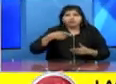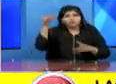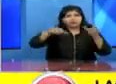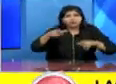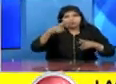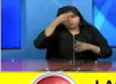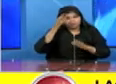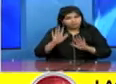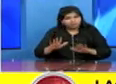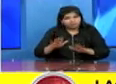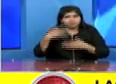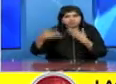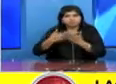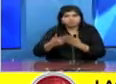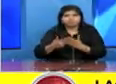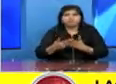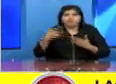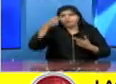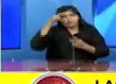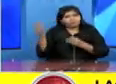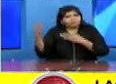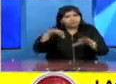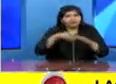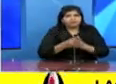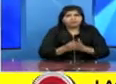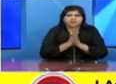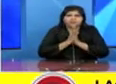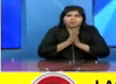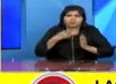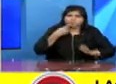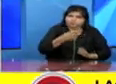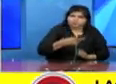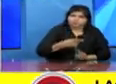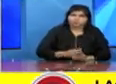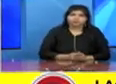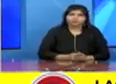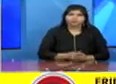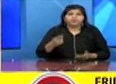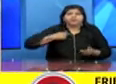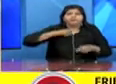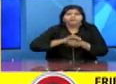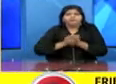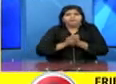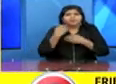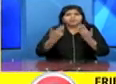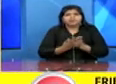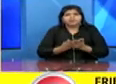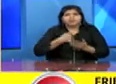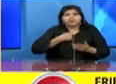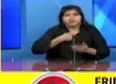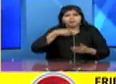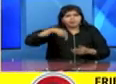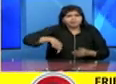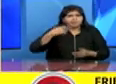है, कठिनाई हुई है, इसके लिए क्षमा मांगता हूँ। साथियों, हमारे यहाँ कहा गया